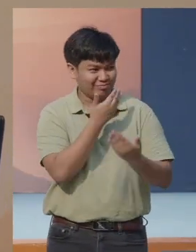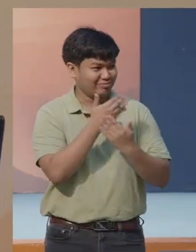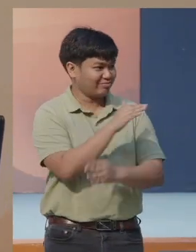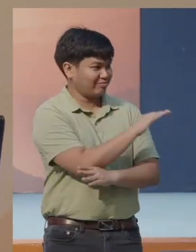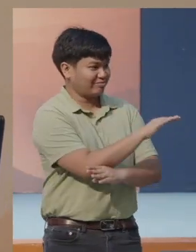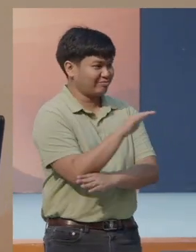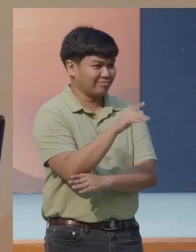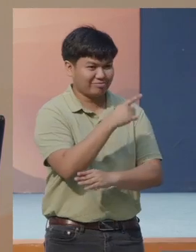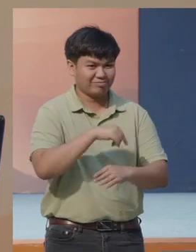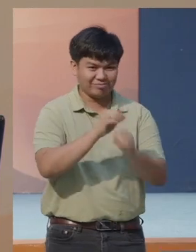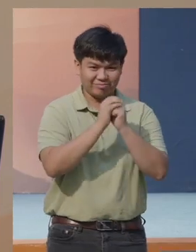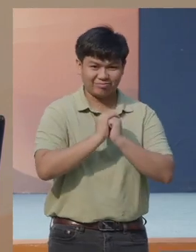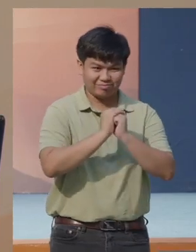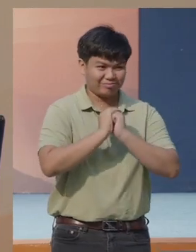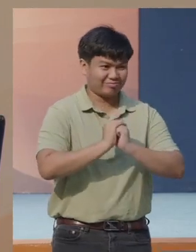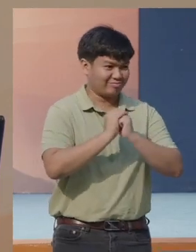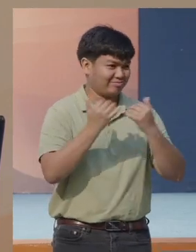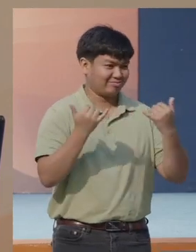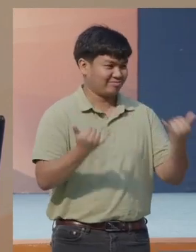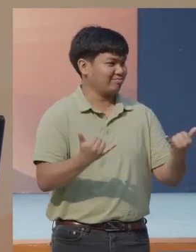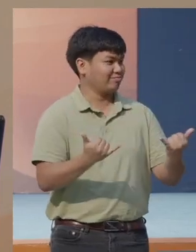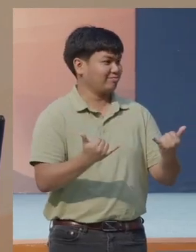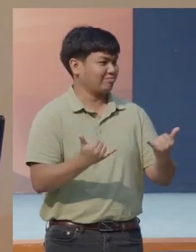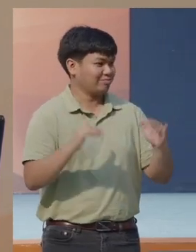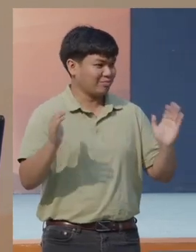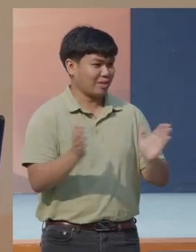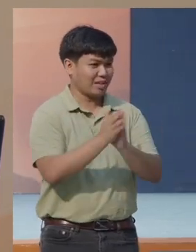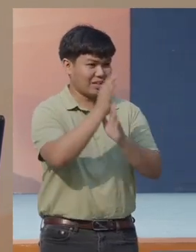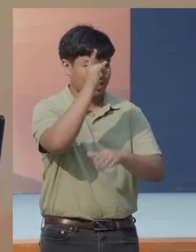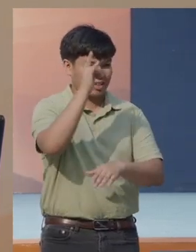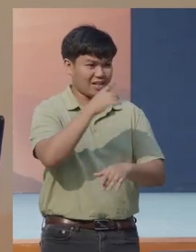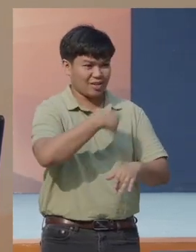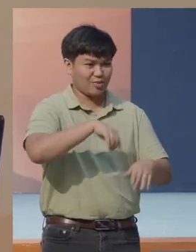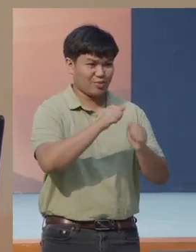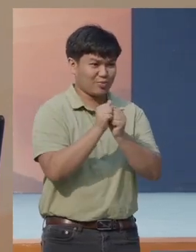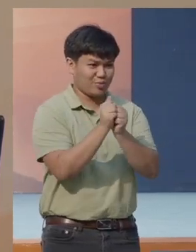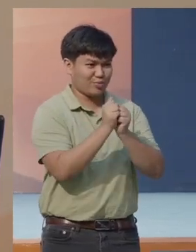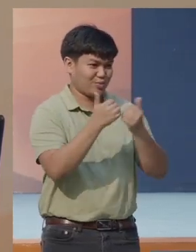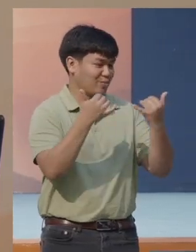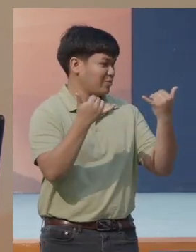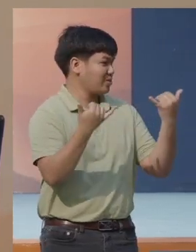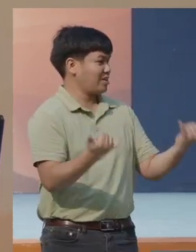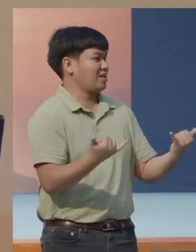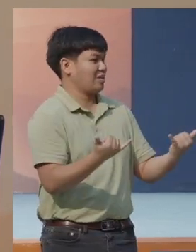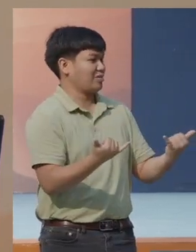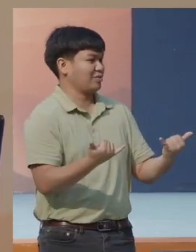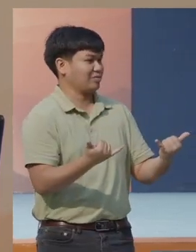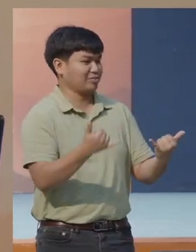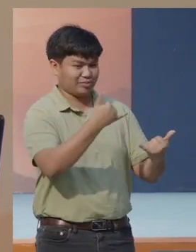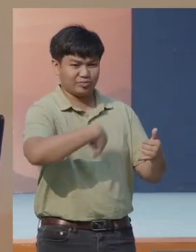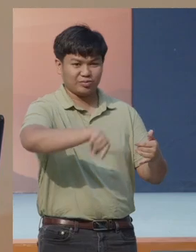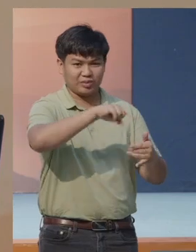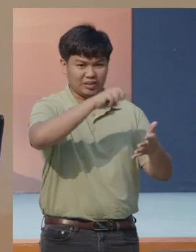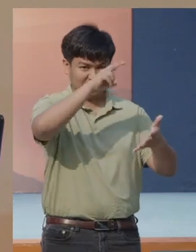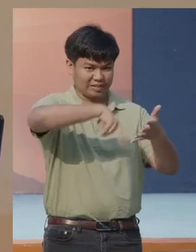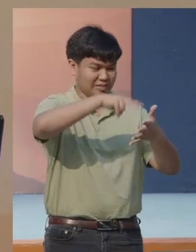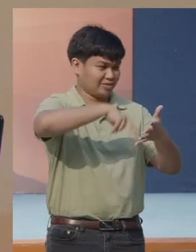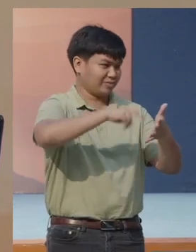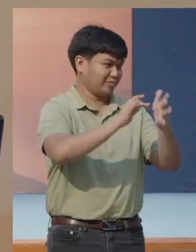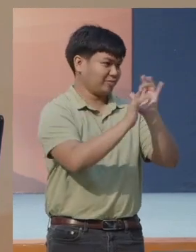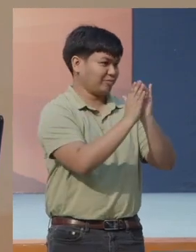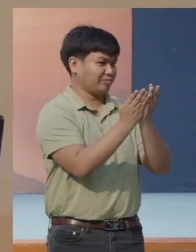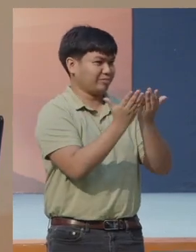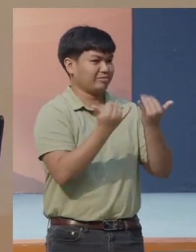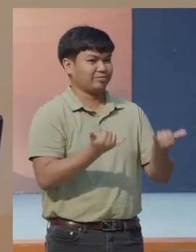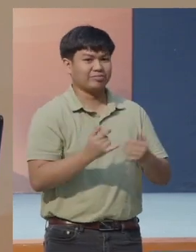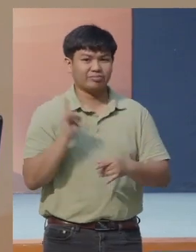atin, worshiping with us online. I praise God na magkakasama po tayo muli so that we can study the Word together. Ako po